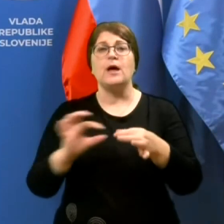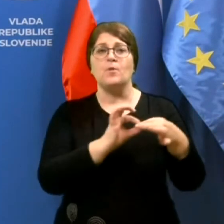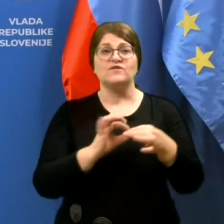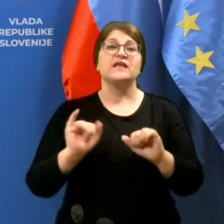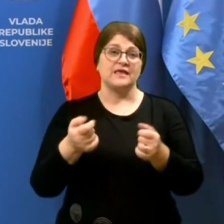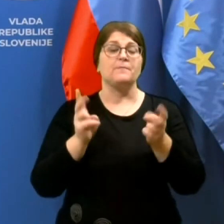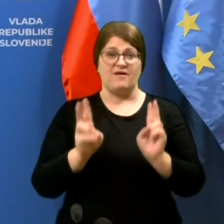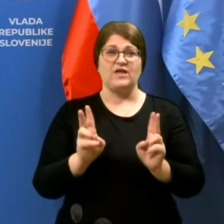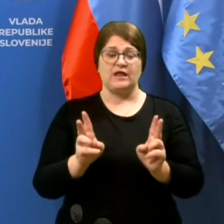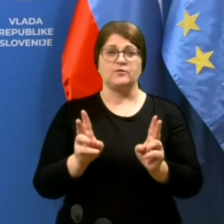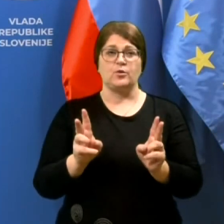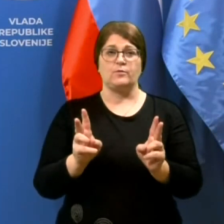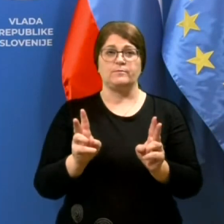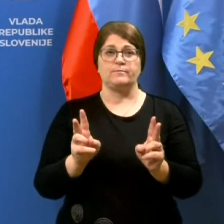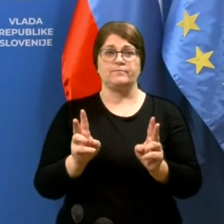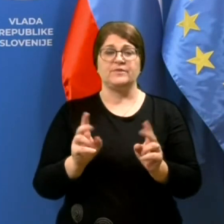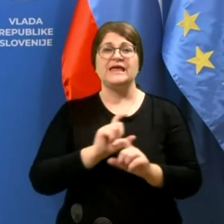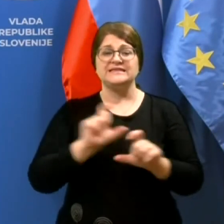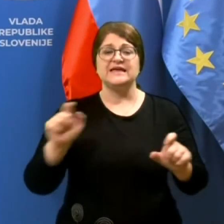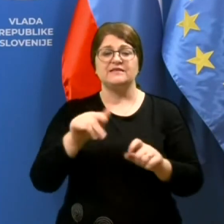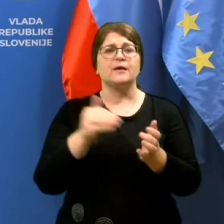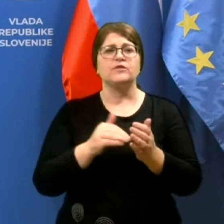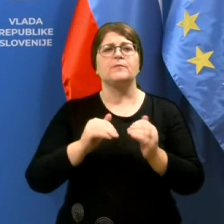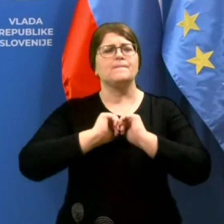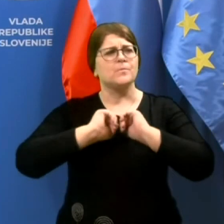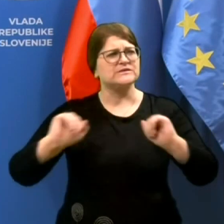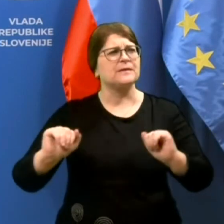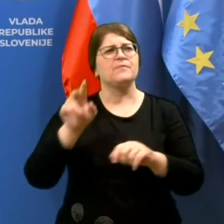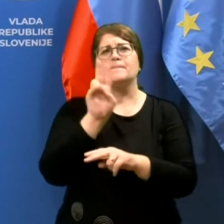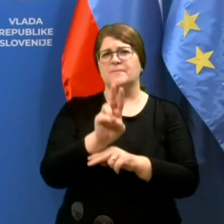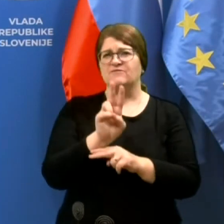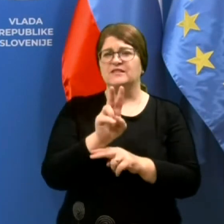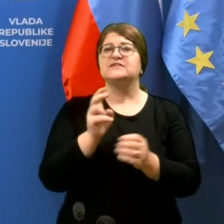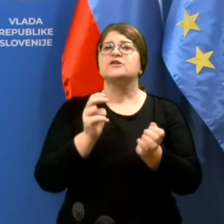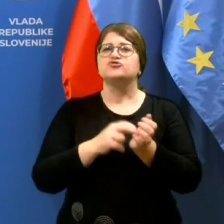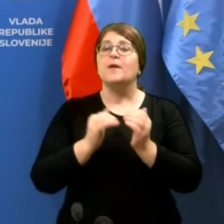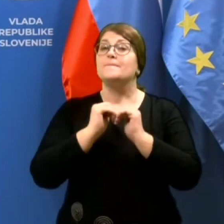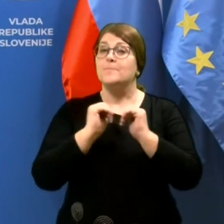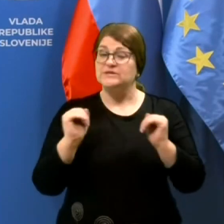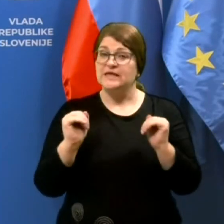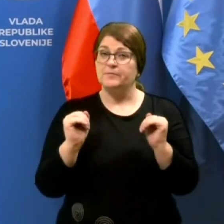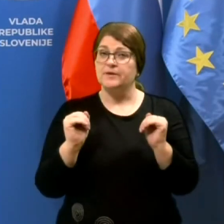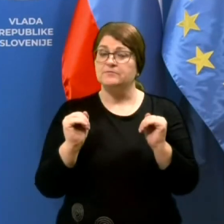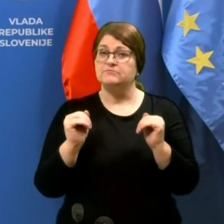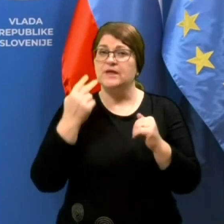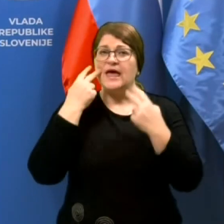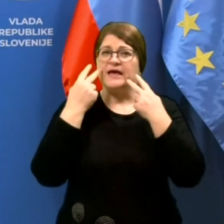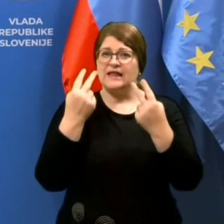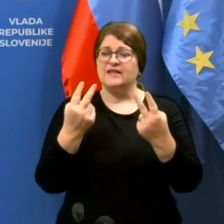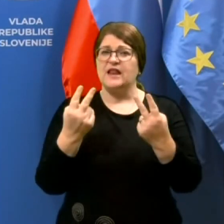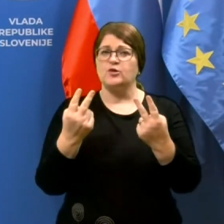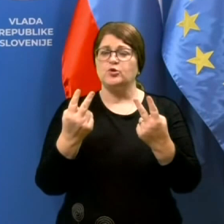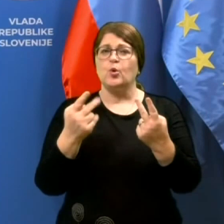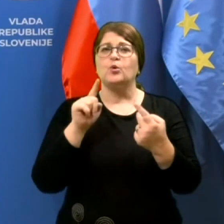zdravje. Ne odgovorim s kratkim stavkom kot mandat Marjana Šarca. Zmorem zlahka. Zmorem to in še